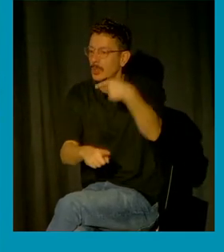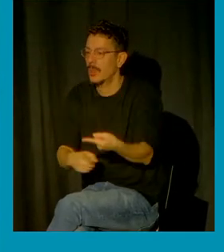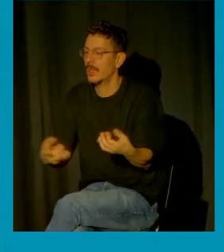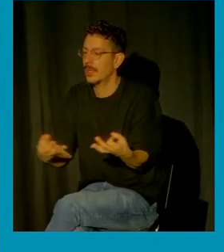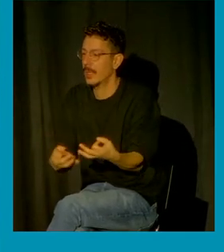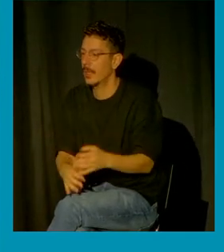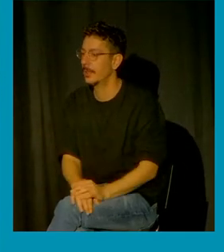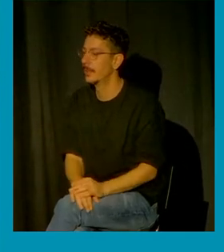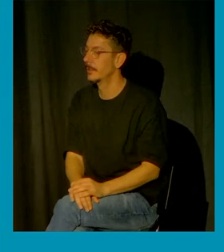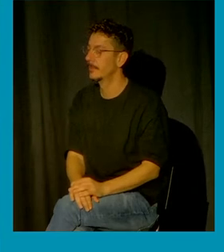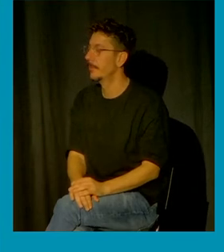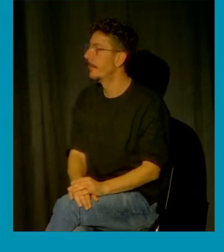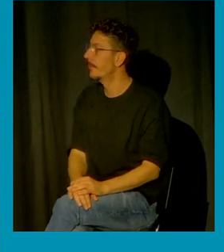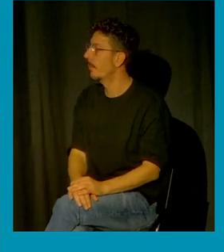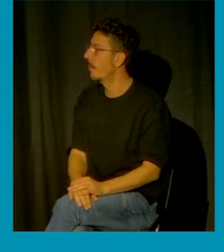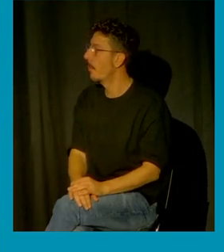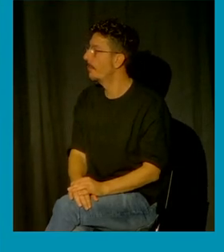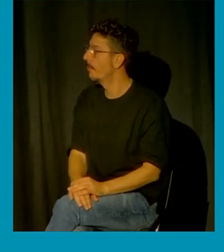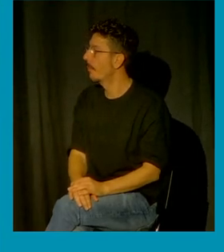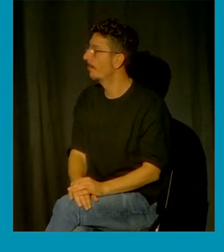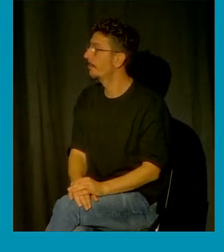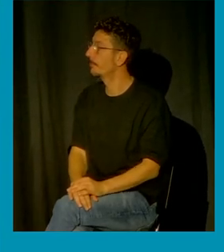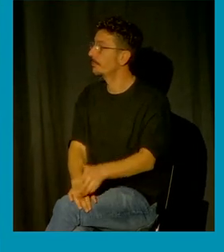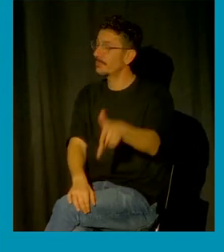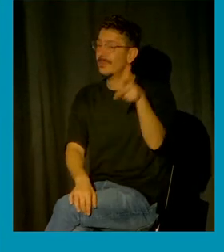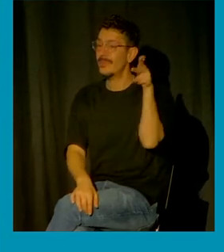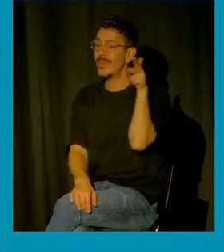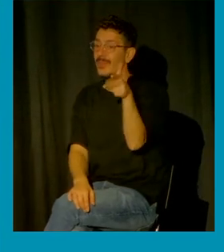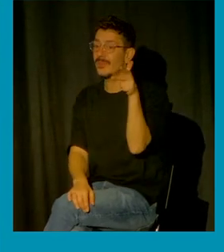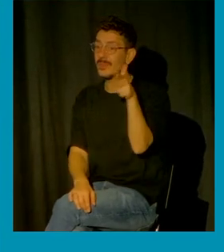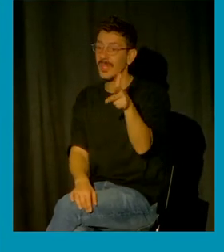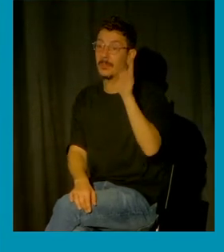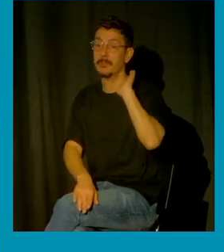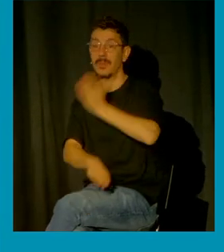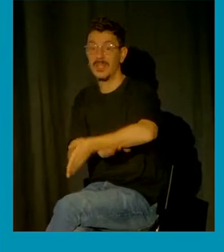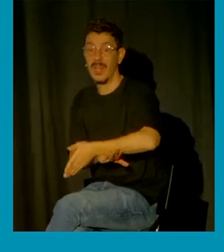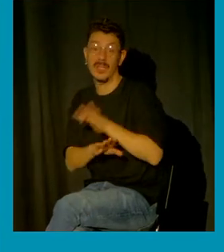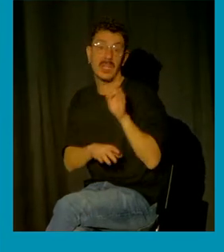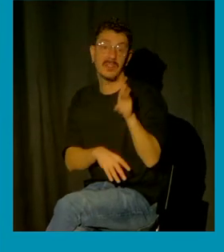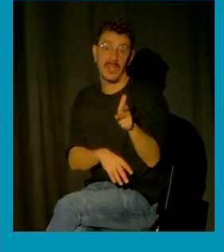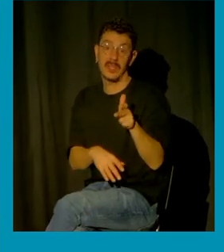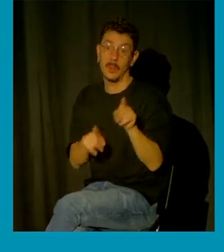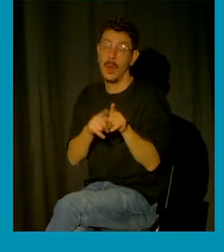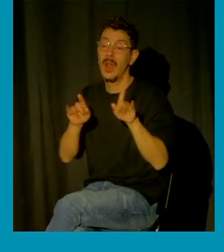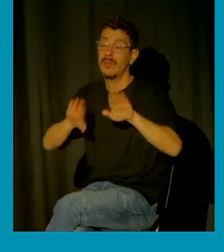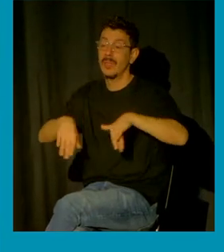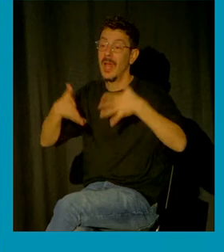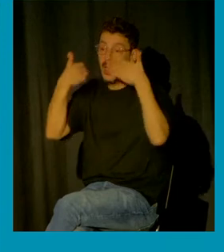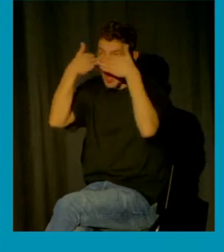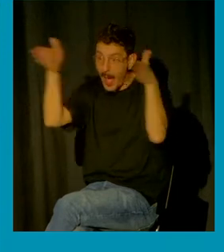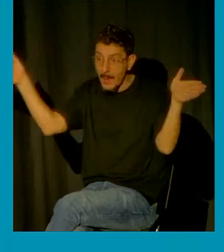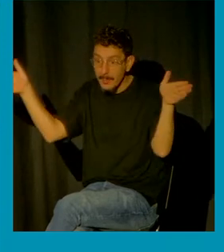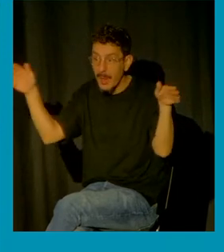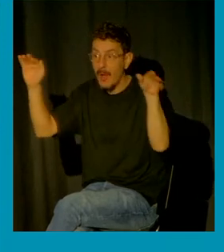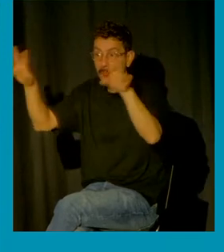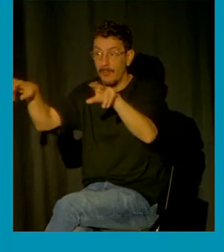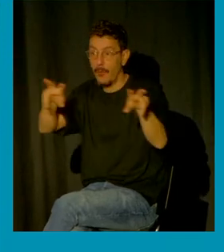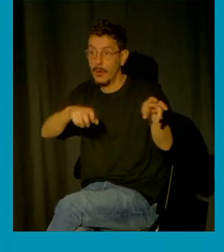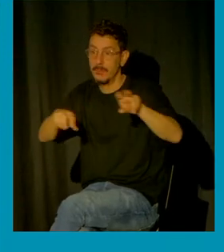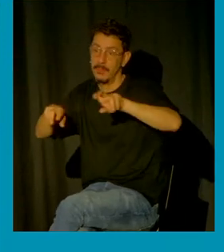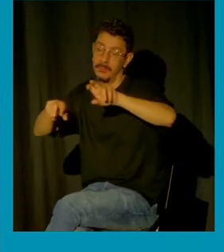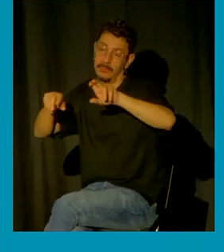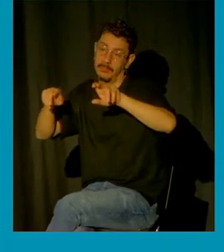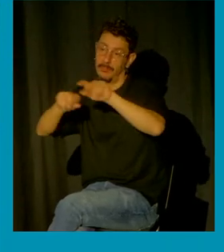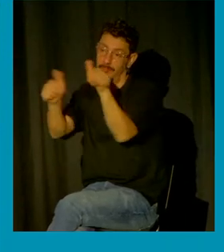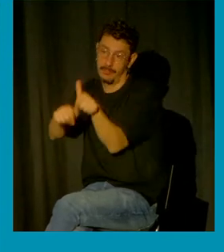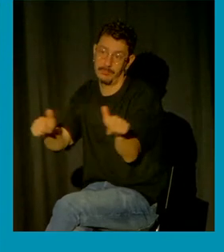com si el dret i el dret penal en especial s'amplia a noves formes de violències bé veure també quina implicació tindrà per